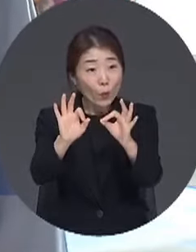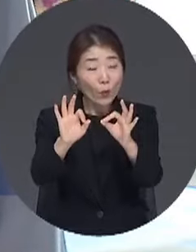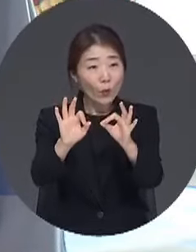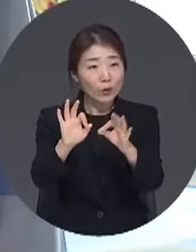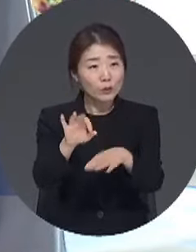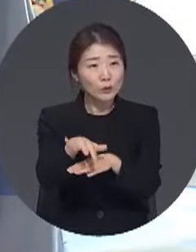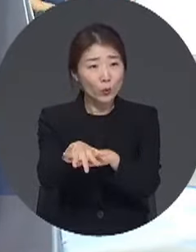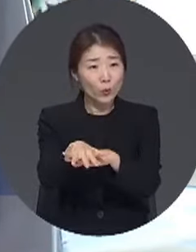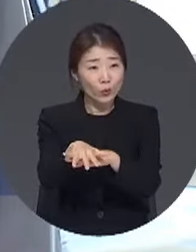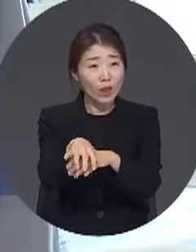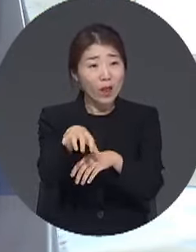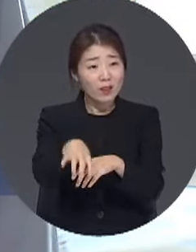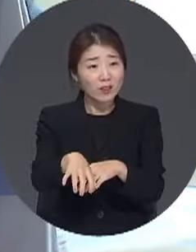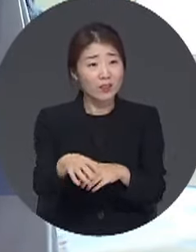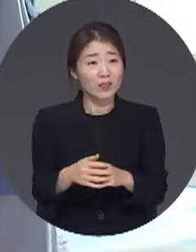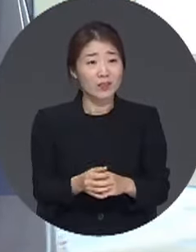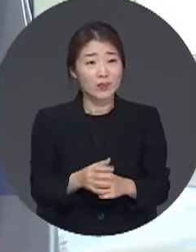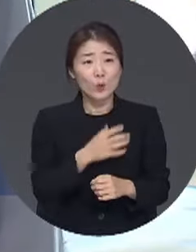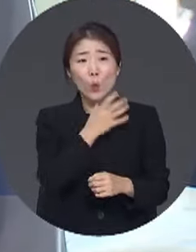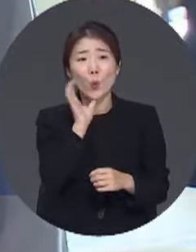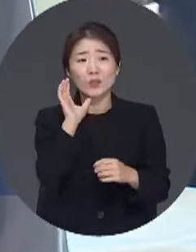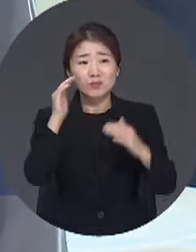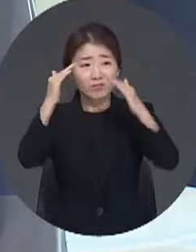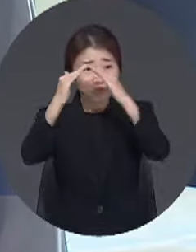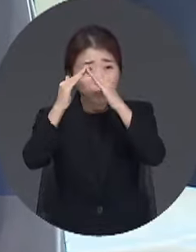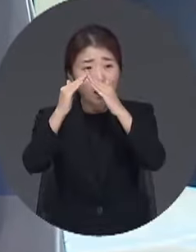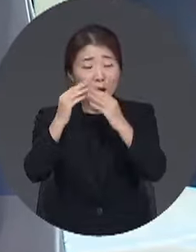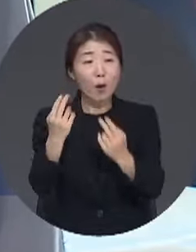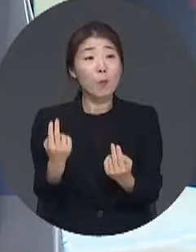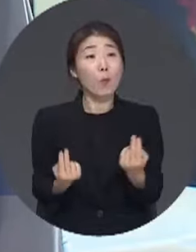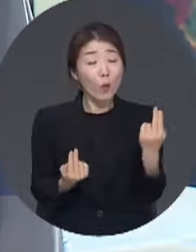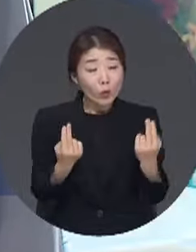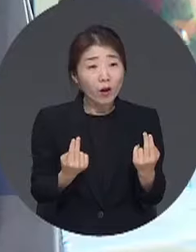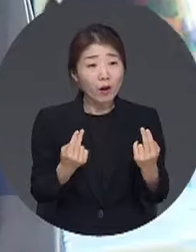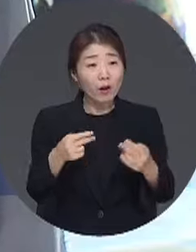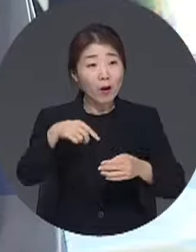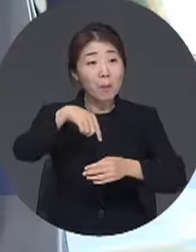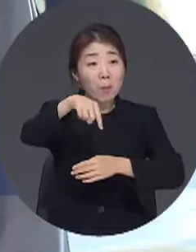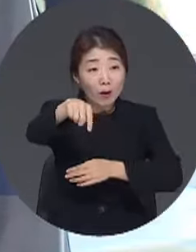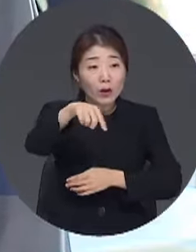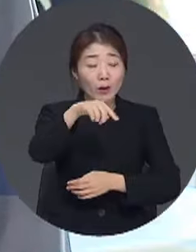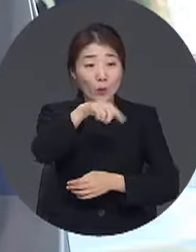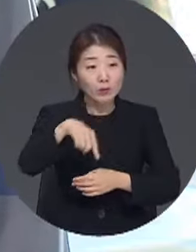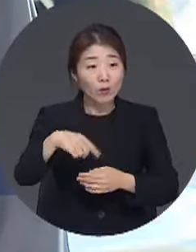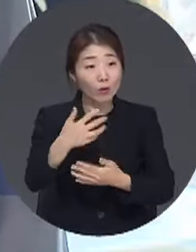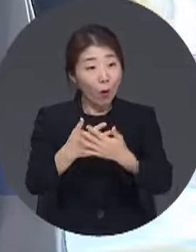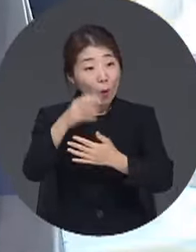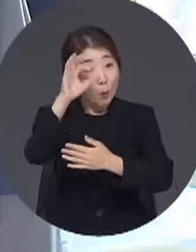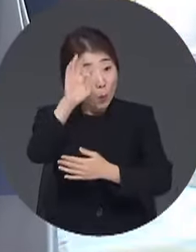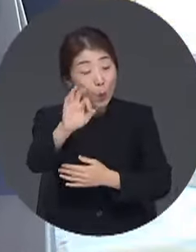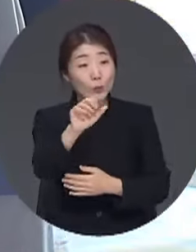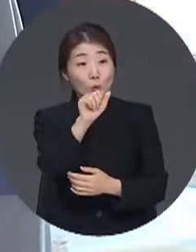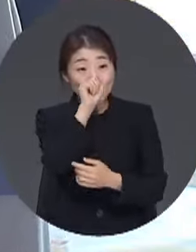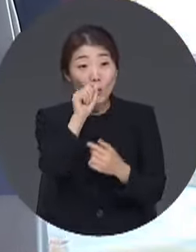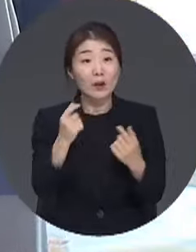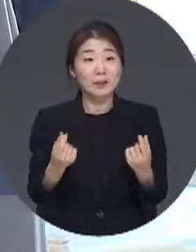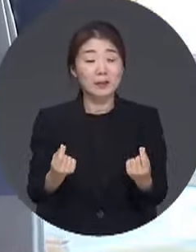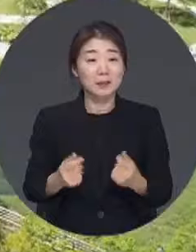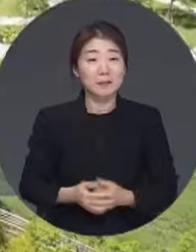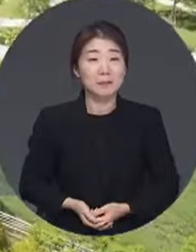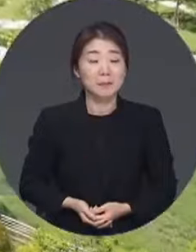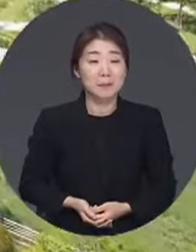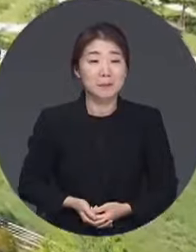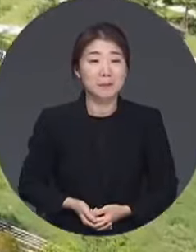다 보든는 노인들도 집에 있는 보면 뭐 좀 활기가